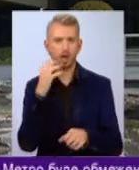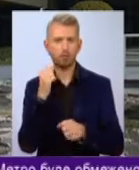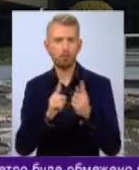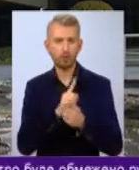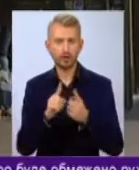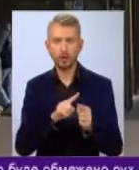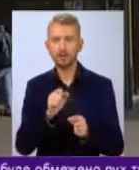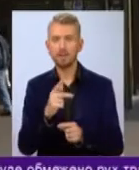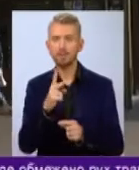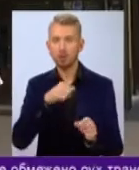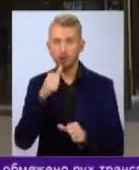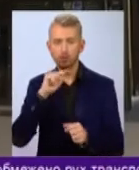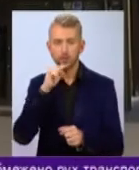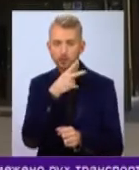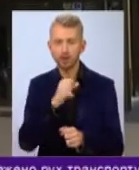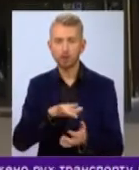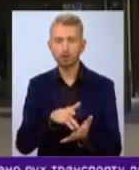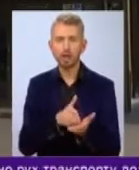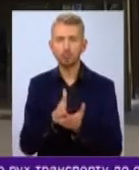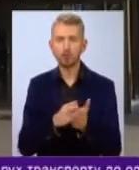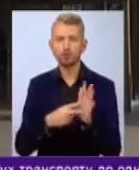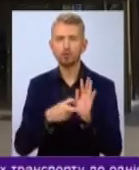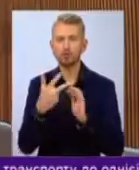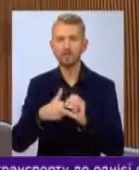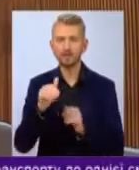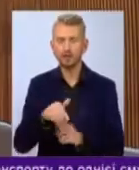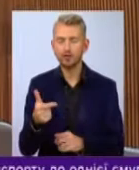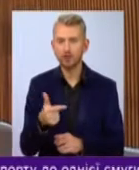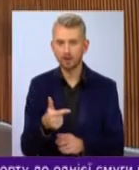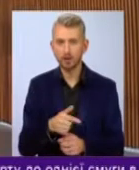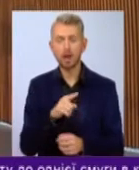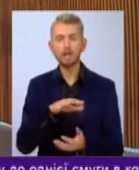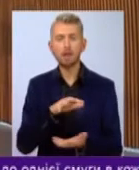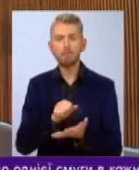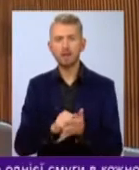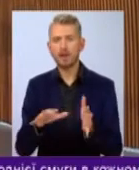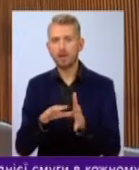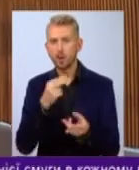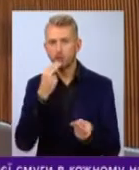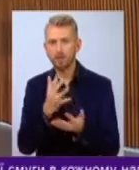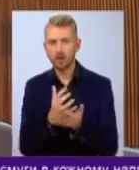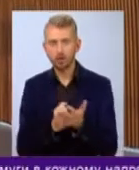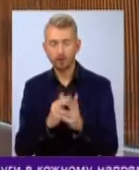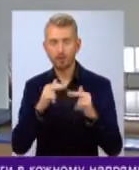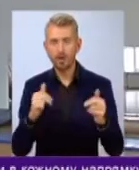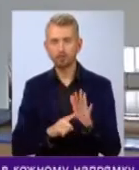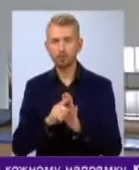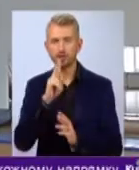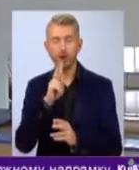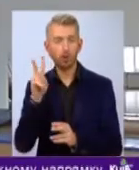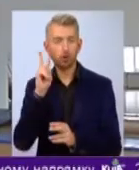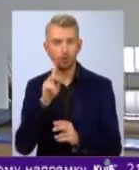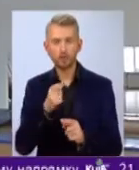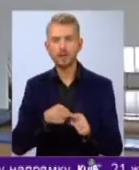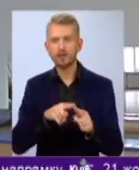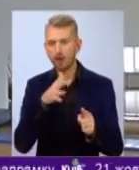півтора року заощадив на комунальних послугах 730 тисяч гривень. Займатися енергозбереженням у палаці почали 2 роки тому. За цей час